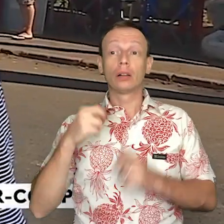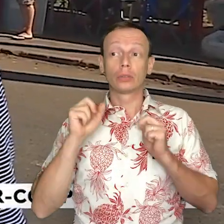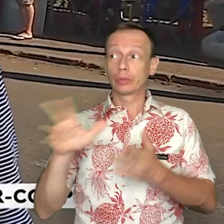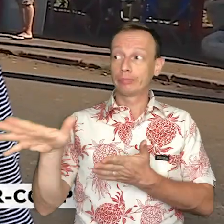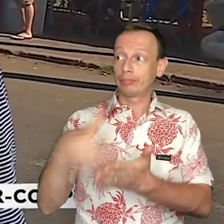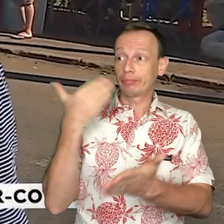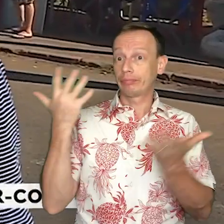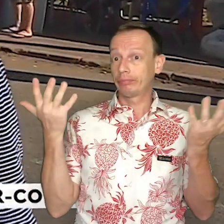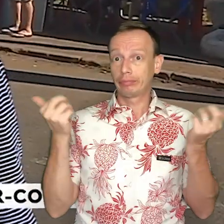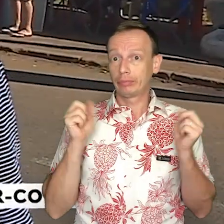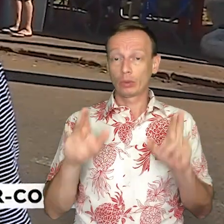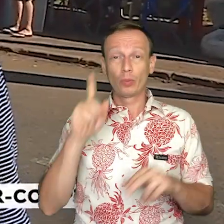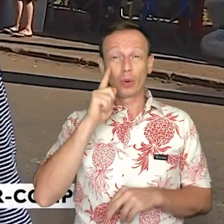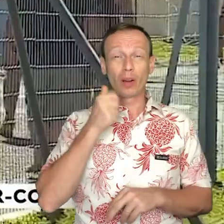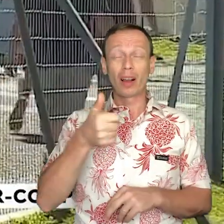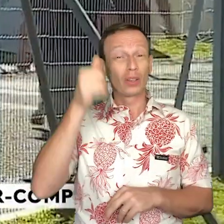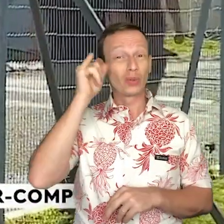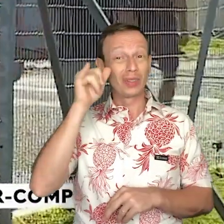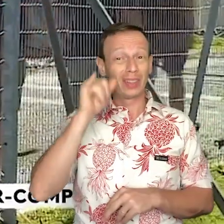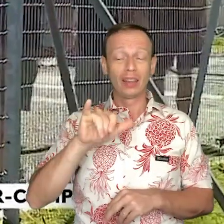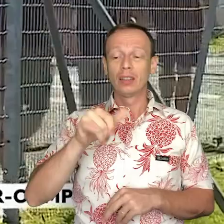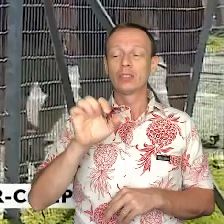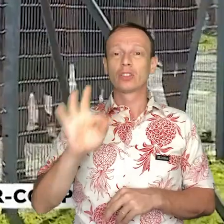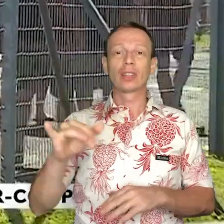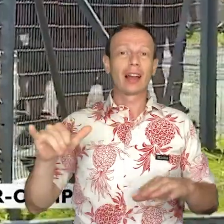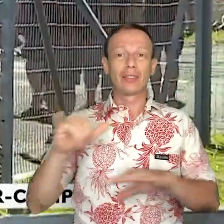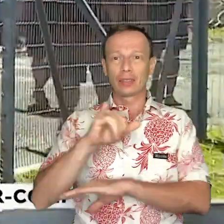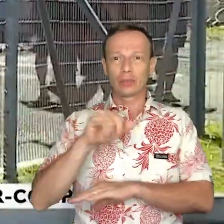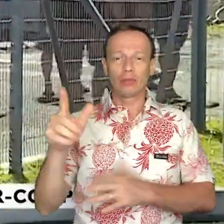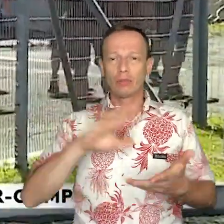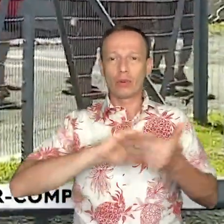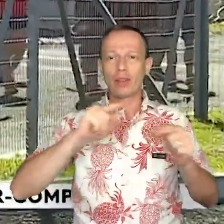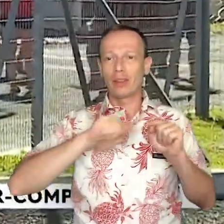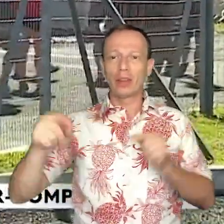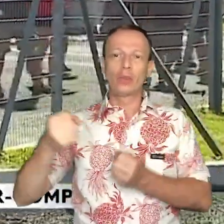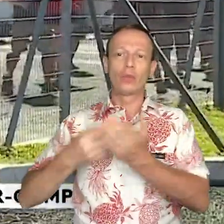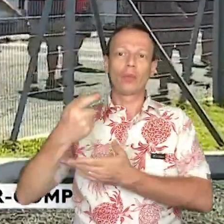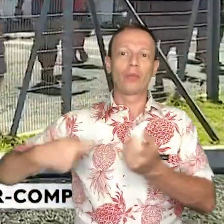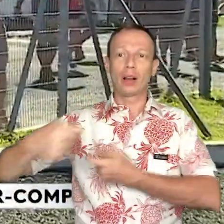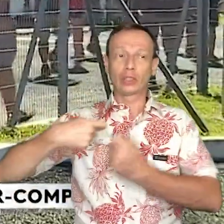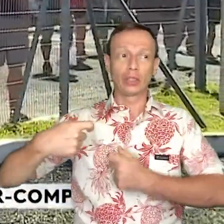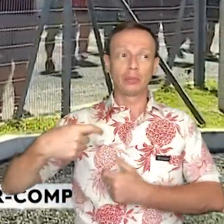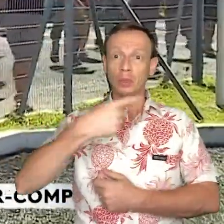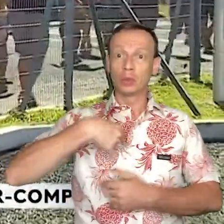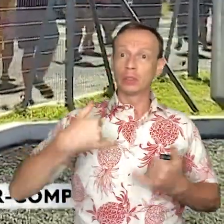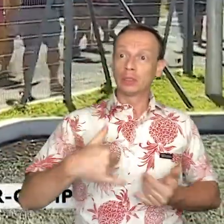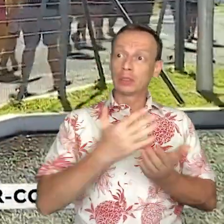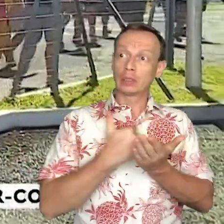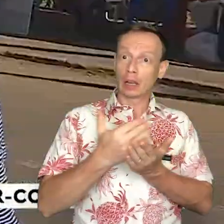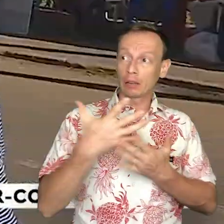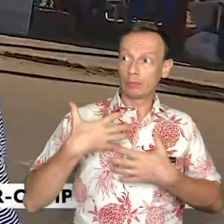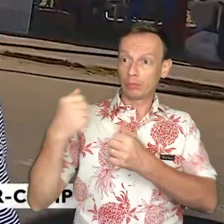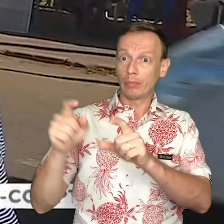sûr, on est dehors. Parce que le 1er juillet, Jet Aviation reprend le marché et aujourd'hui, aucun salarié